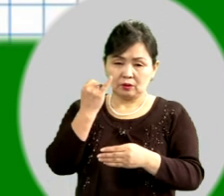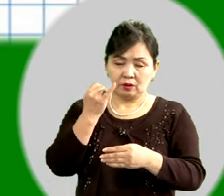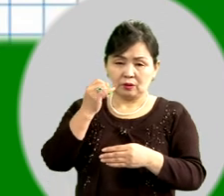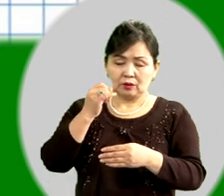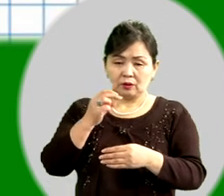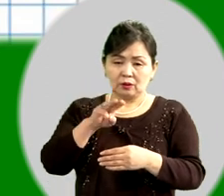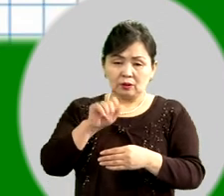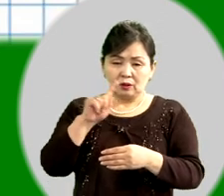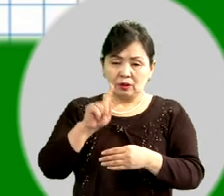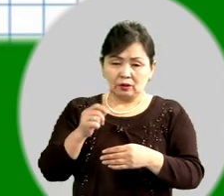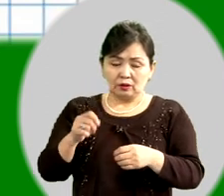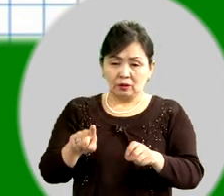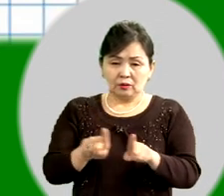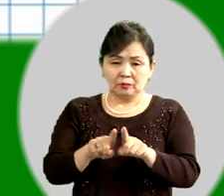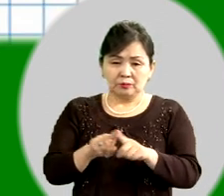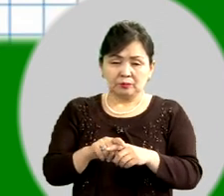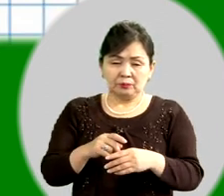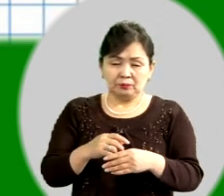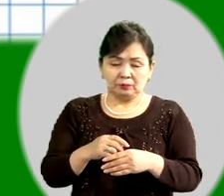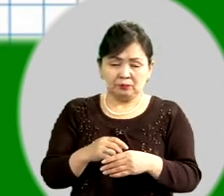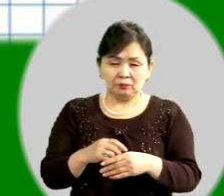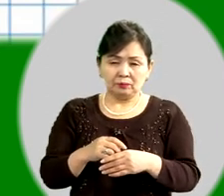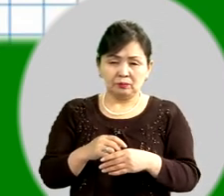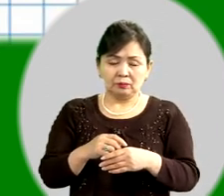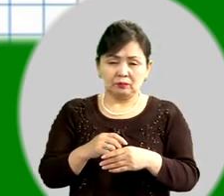гэж төсөөлбөл дээр нь байрлуулъя.